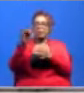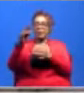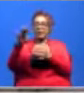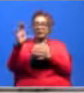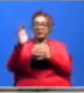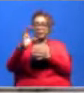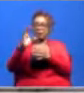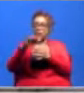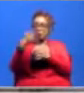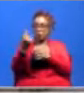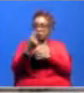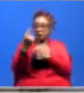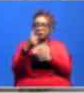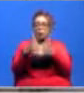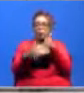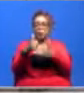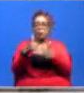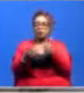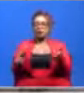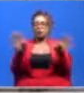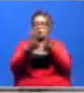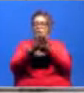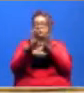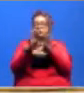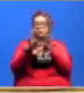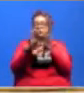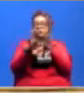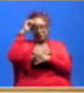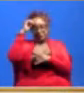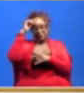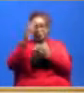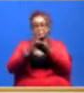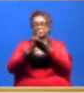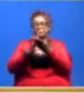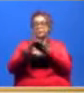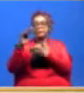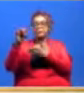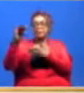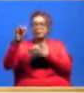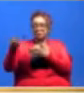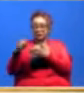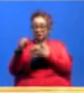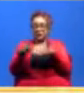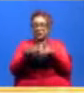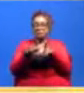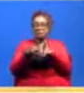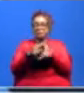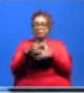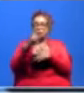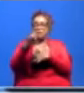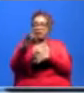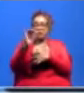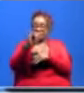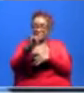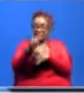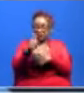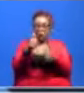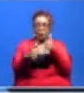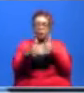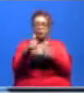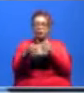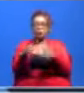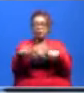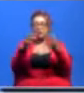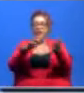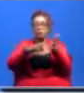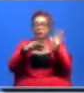Chemicals peke yake ambayo imefungwa na serikali. Zaidi, MEMS Distributors pia ilikuwa mojawapo ya kampuni